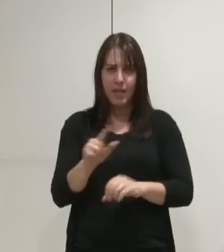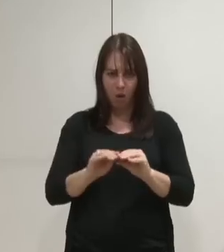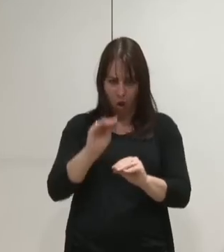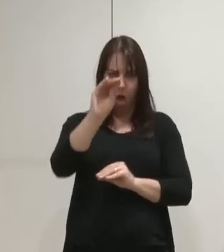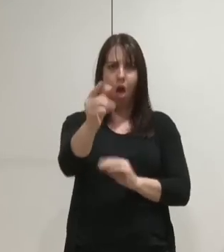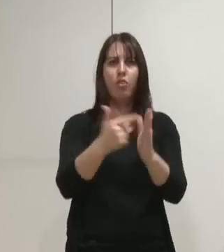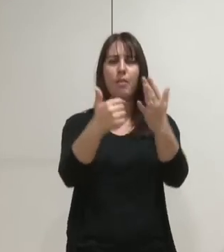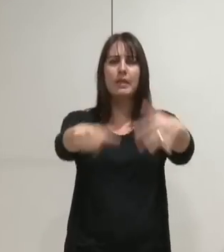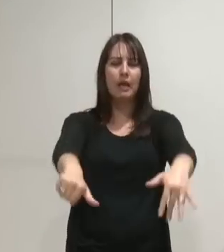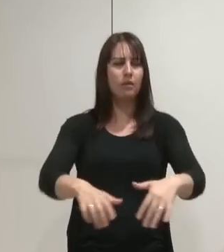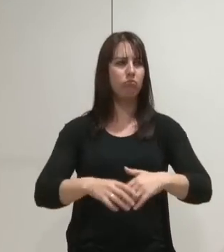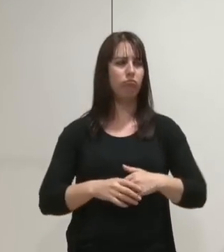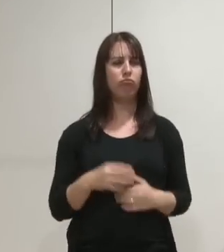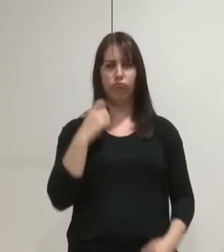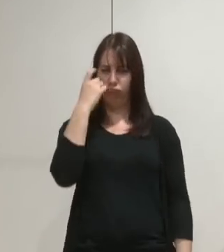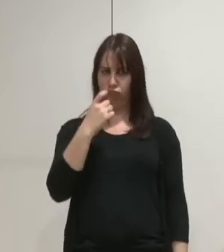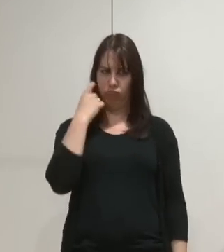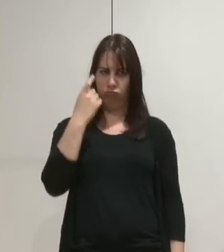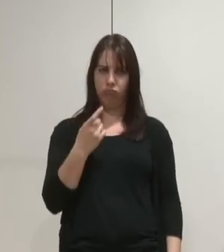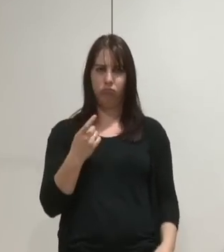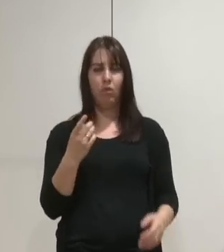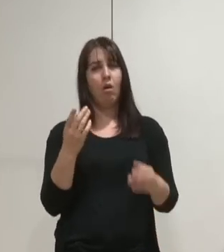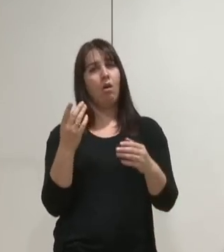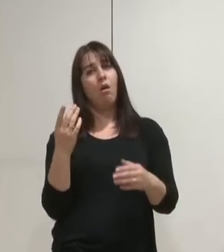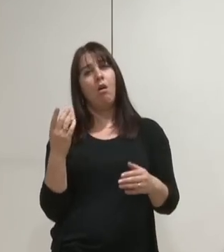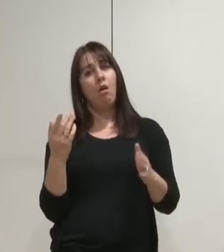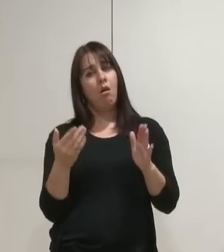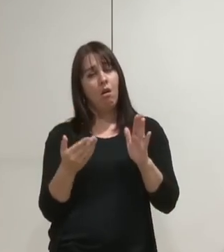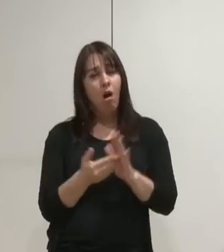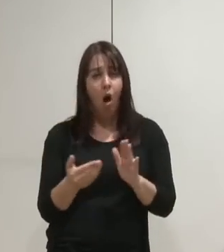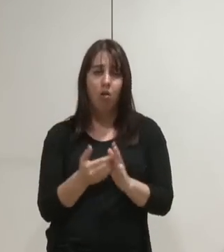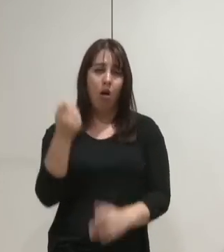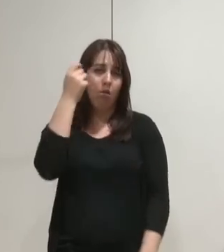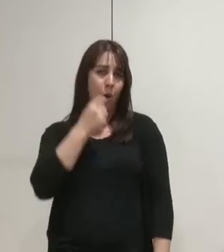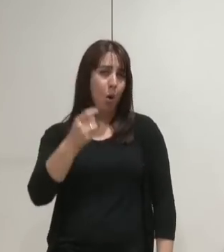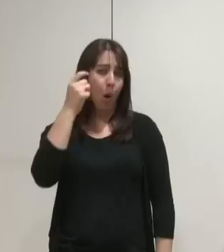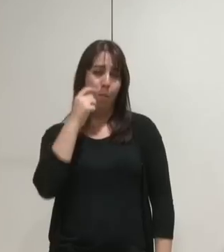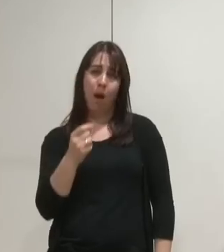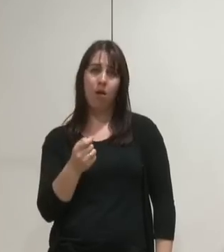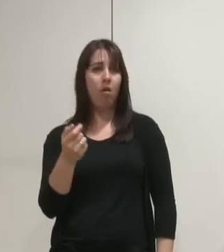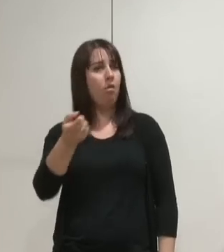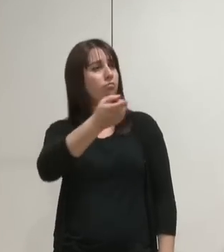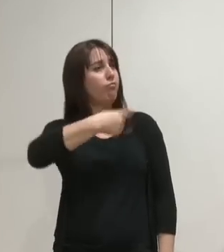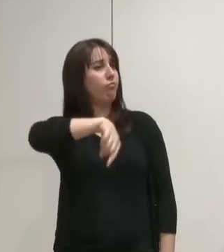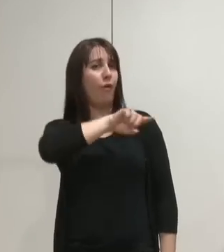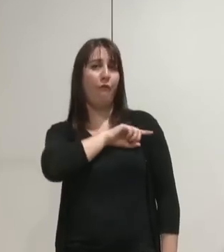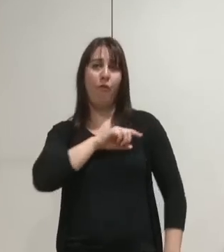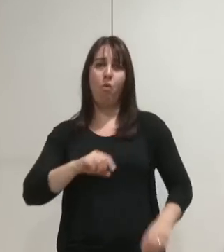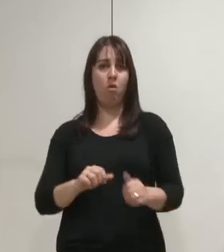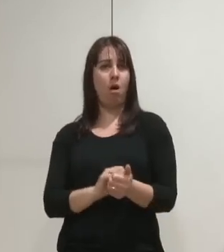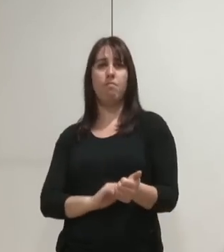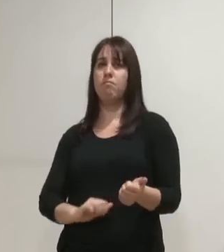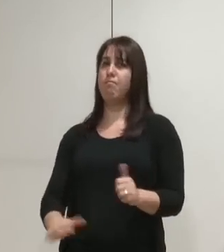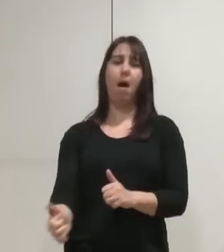d'après donc une fois de plus nous constatons que vous avancez à un rythme qui ne correspond